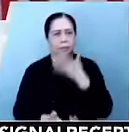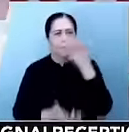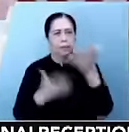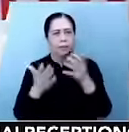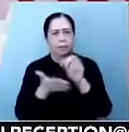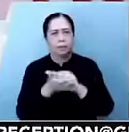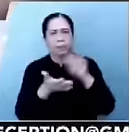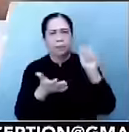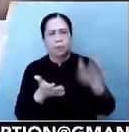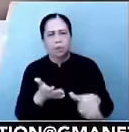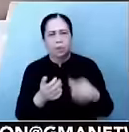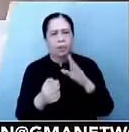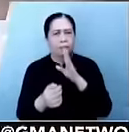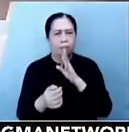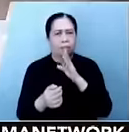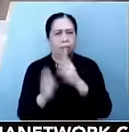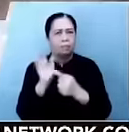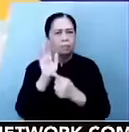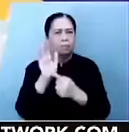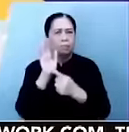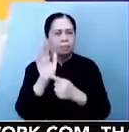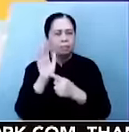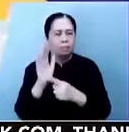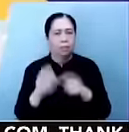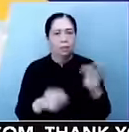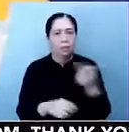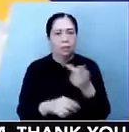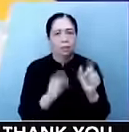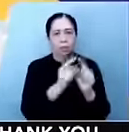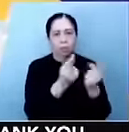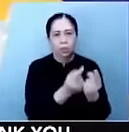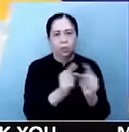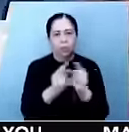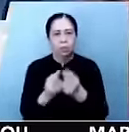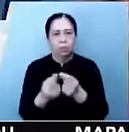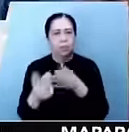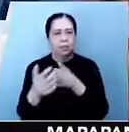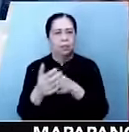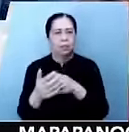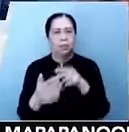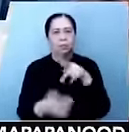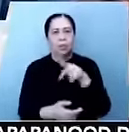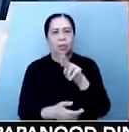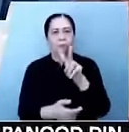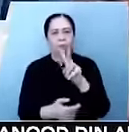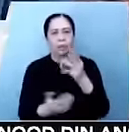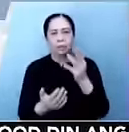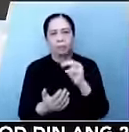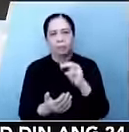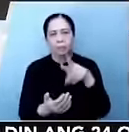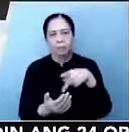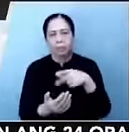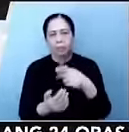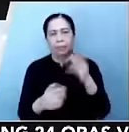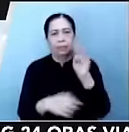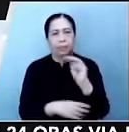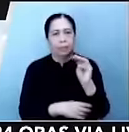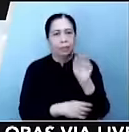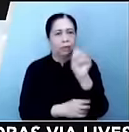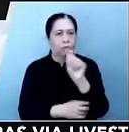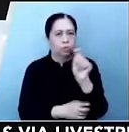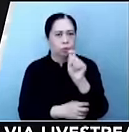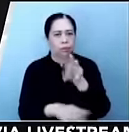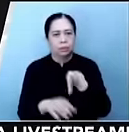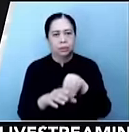Sa tigil pasada ng grupong Piston at Manibela kontra sa PUV Modernization Program sa Lunes at Martes. Kabilang dyan ang